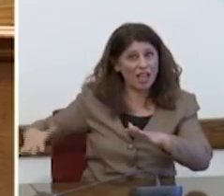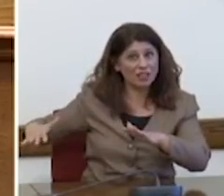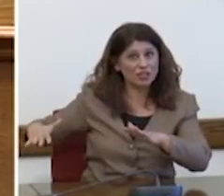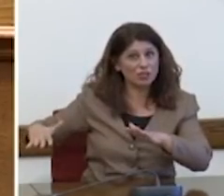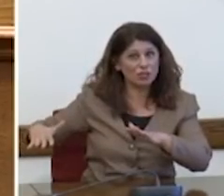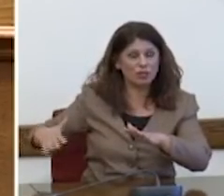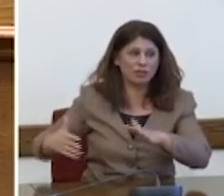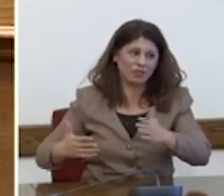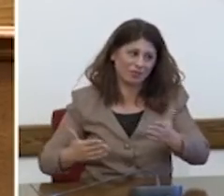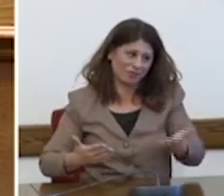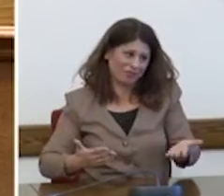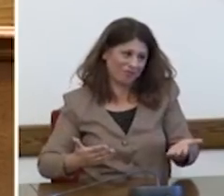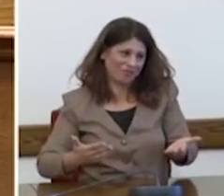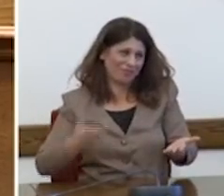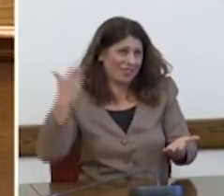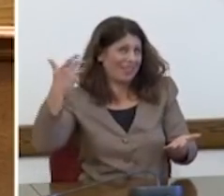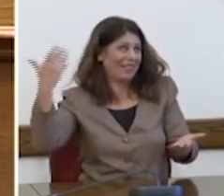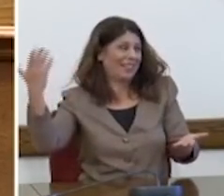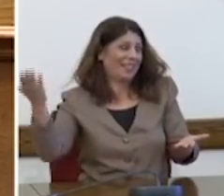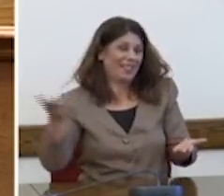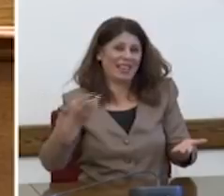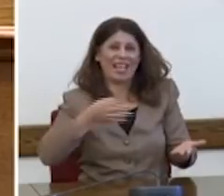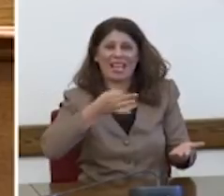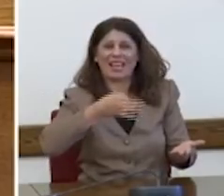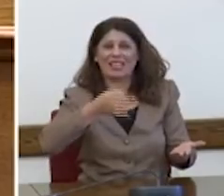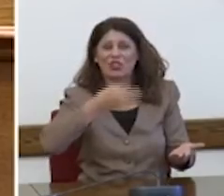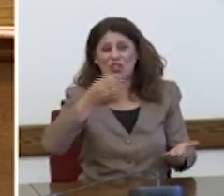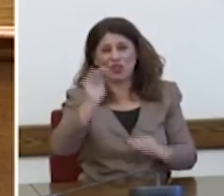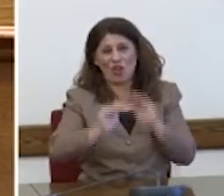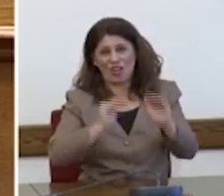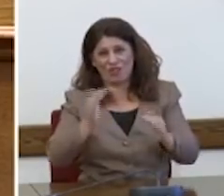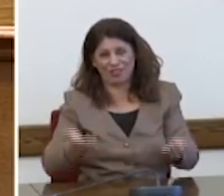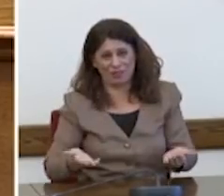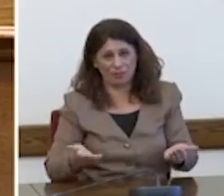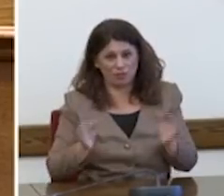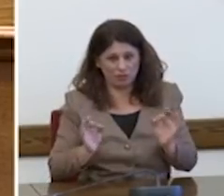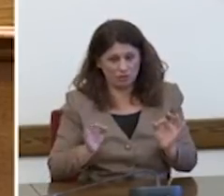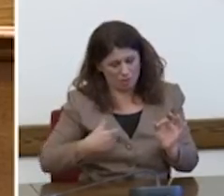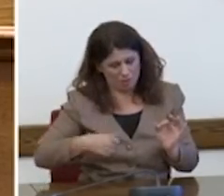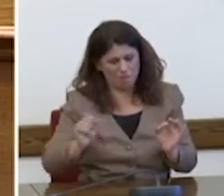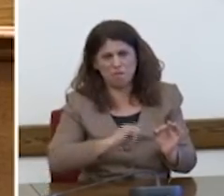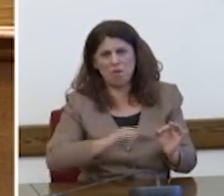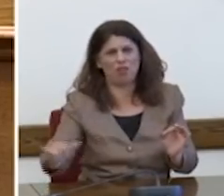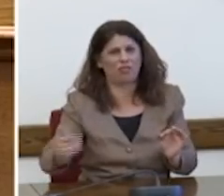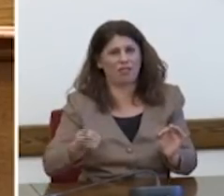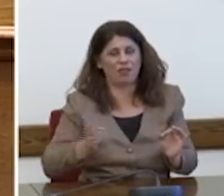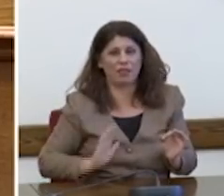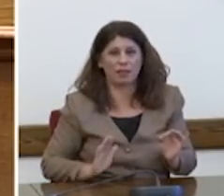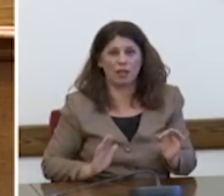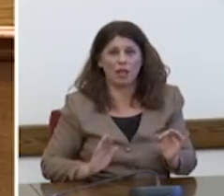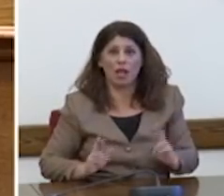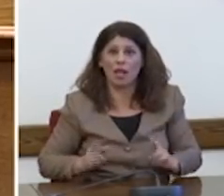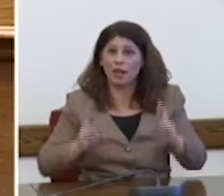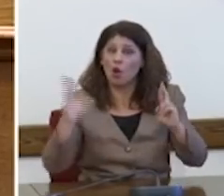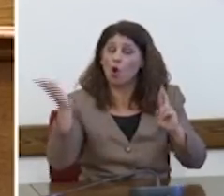ρητορικό το ερώτημα. Ποτέ δεν έγινε. Είναι αρνητική οπωσδήποτε η απάντηση. Ενεργοποιήθηκε όμως όταν το